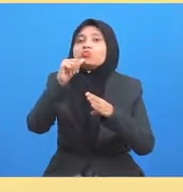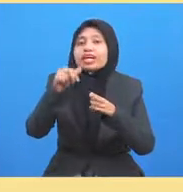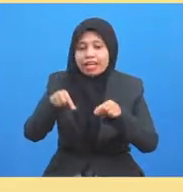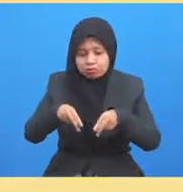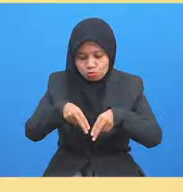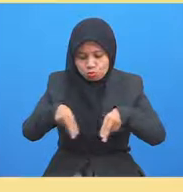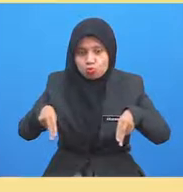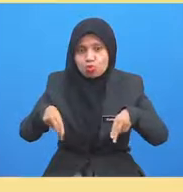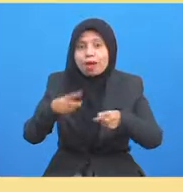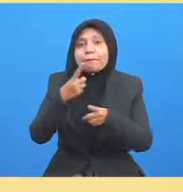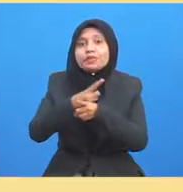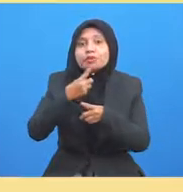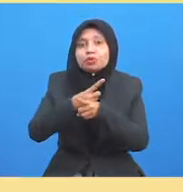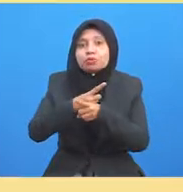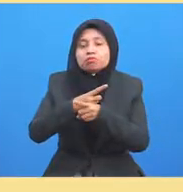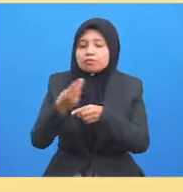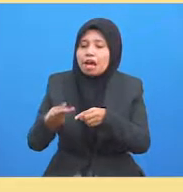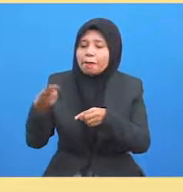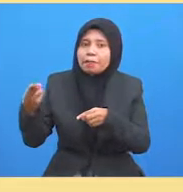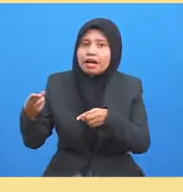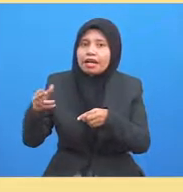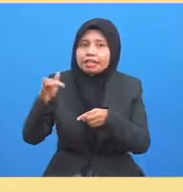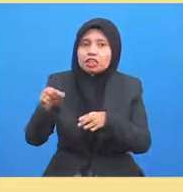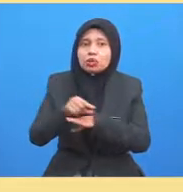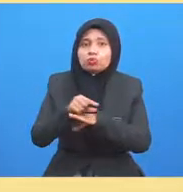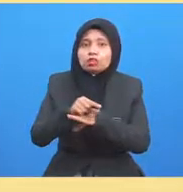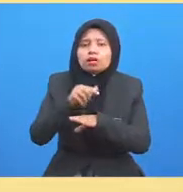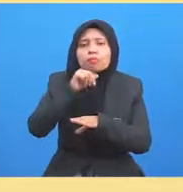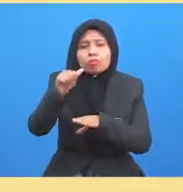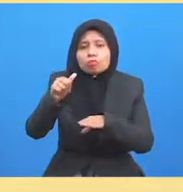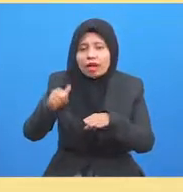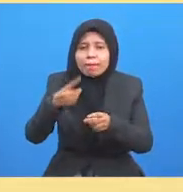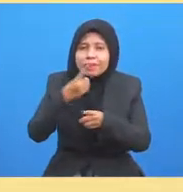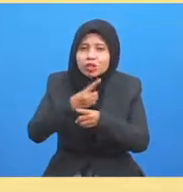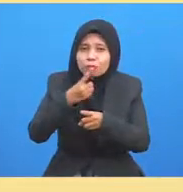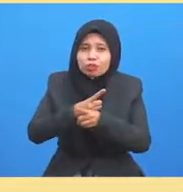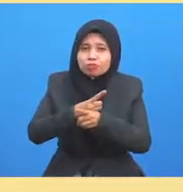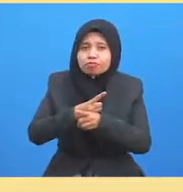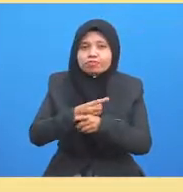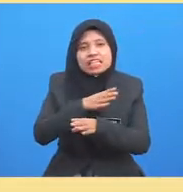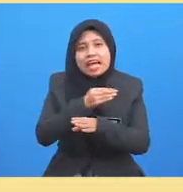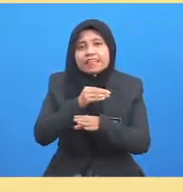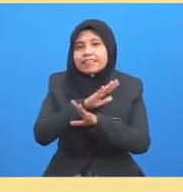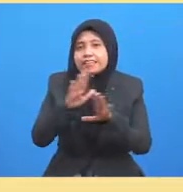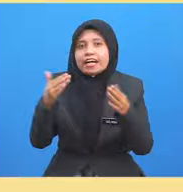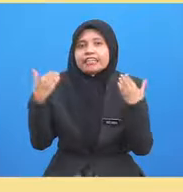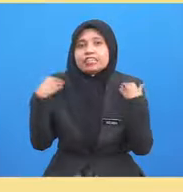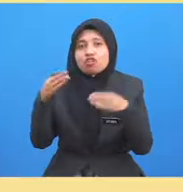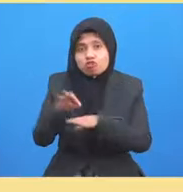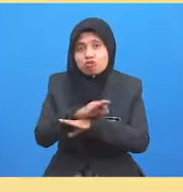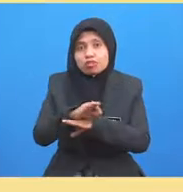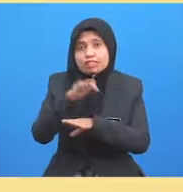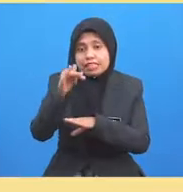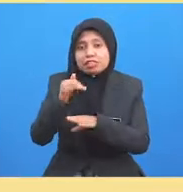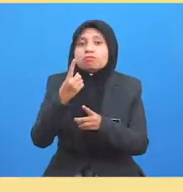sebenar. Bahan yang digunakan juga bukan bahan sebenar dan ianya tidak mempunyai fungsi